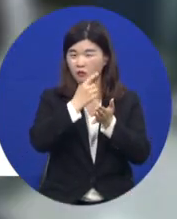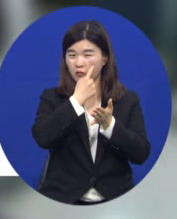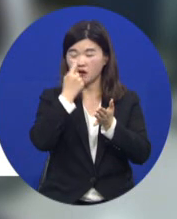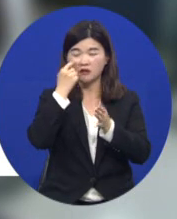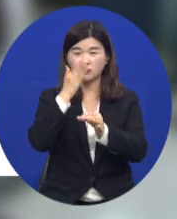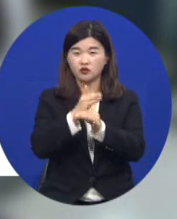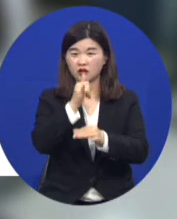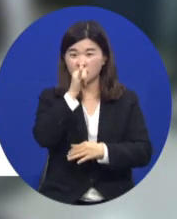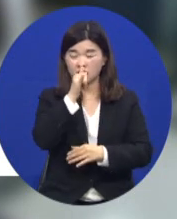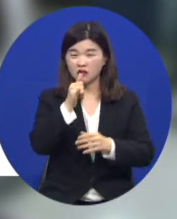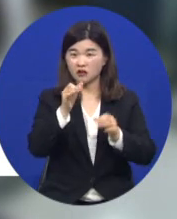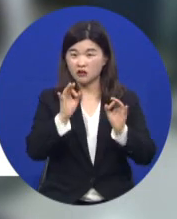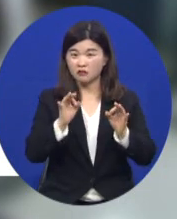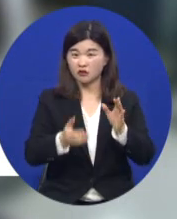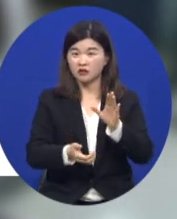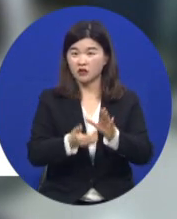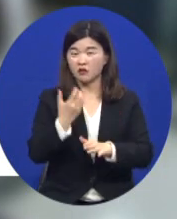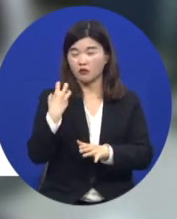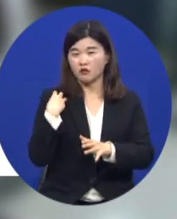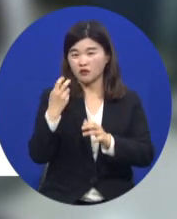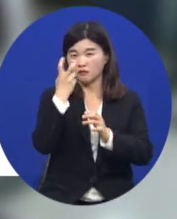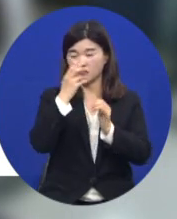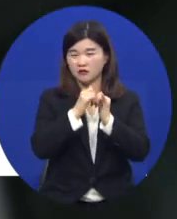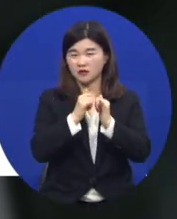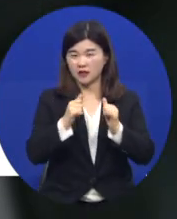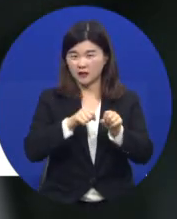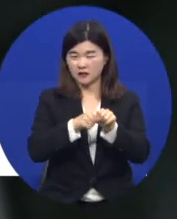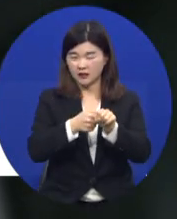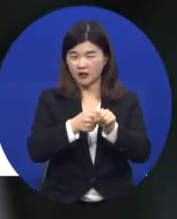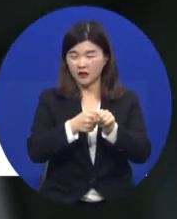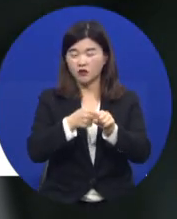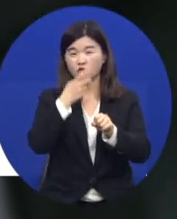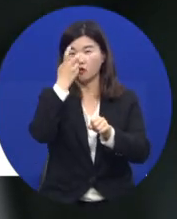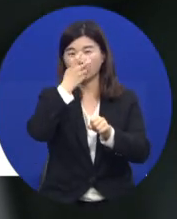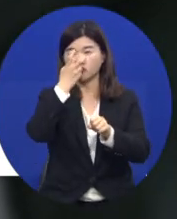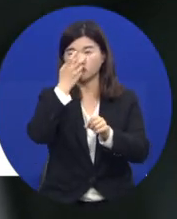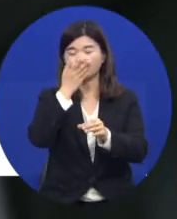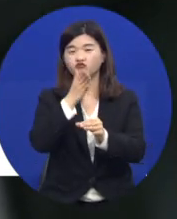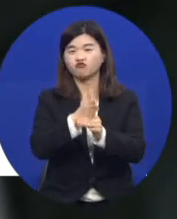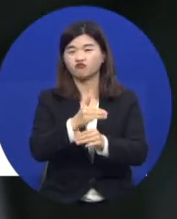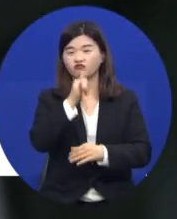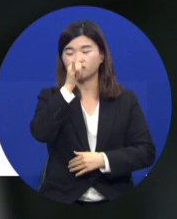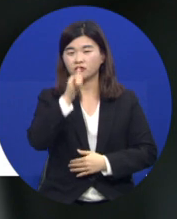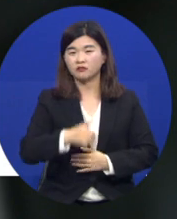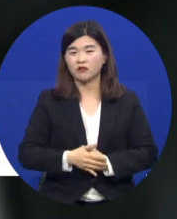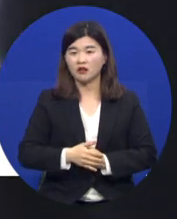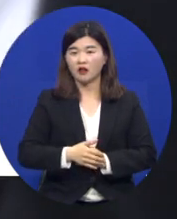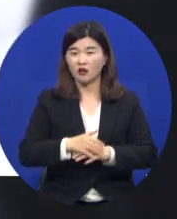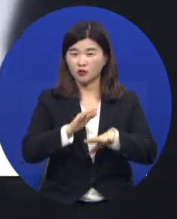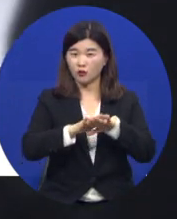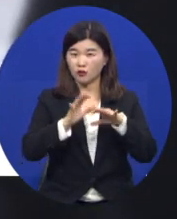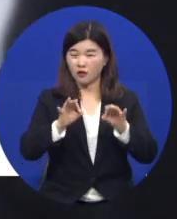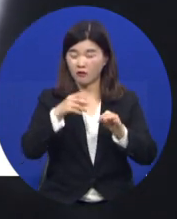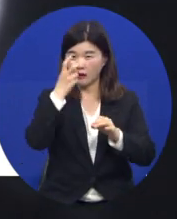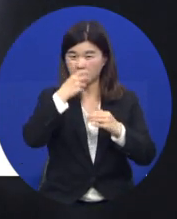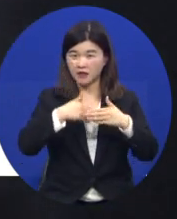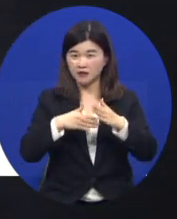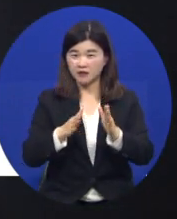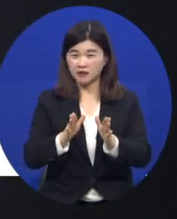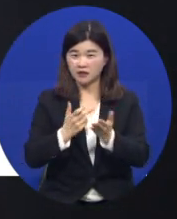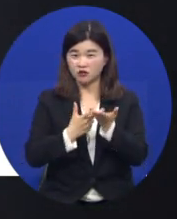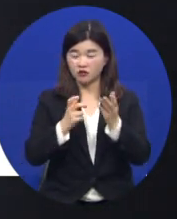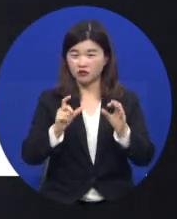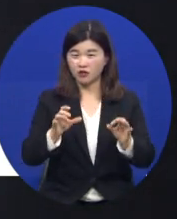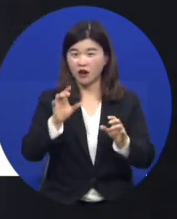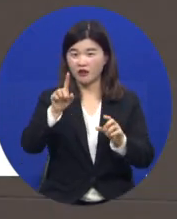한편 금융사고 관리 책임자에 대해서도 징계 요구를 검토할 방침입니다. 농협은행 감사실은 제주도 내